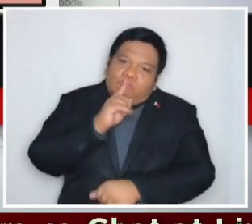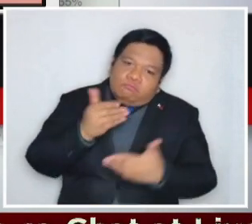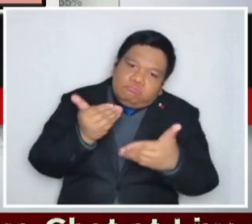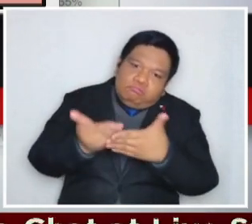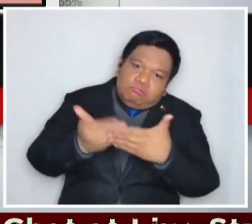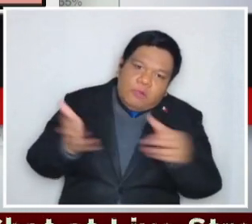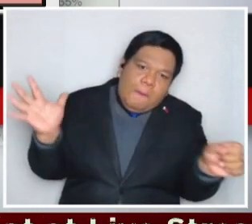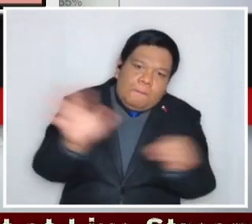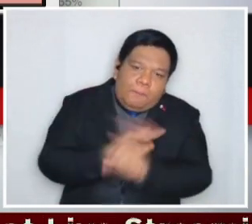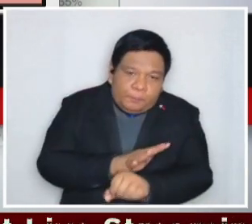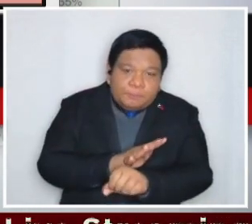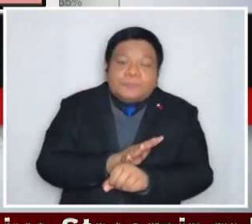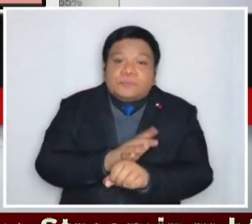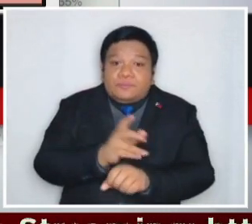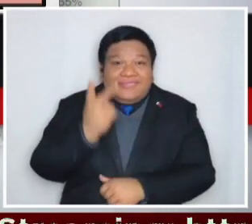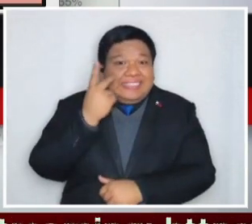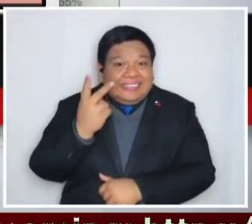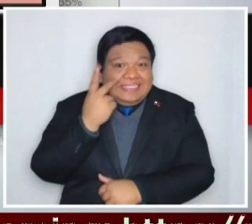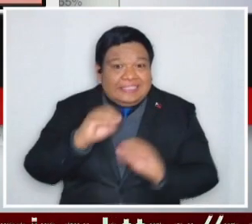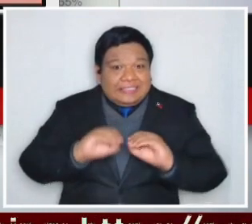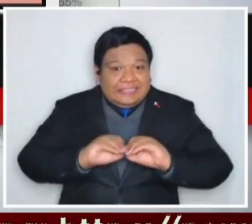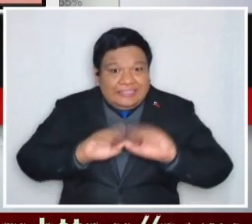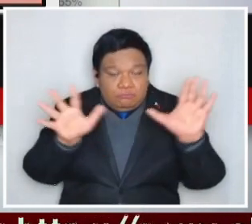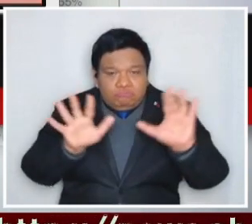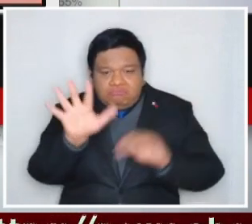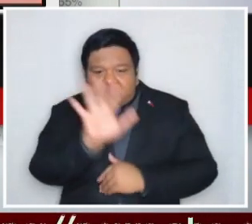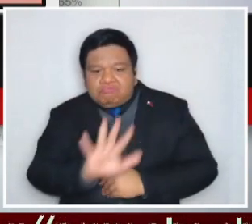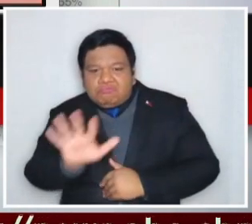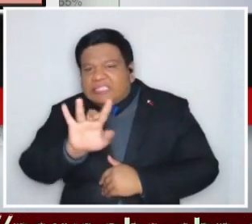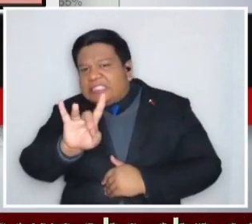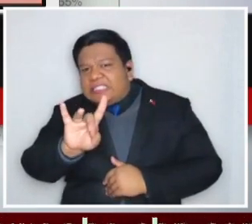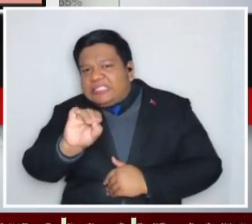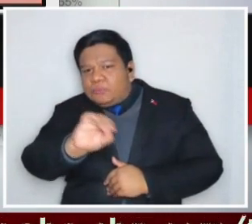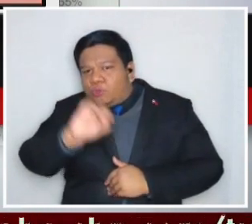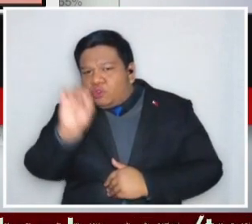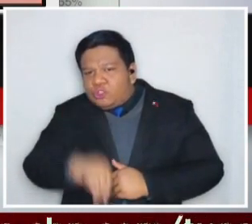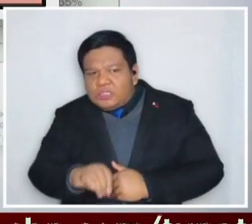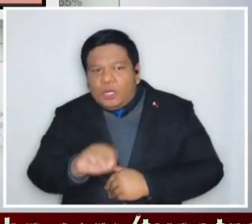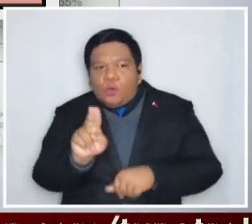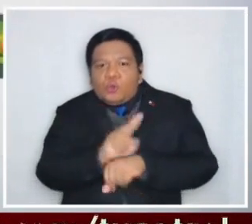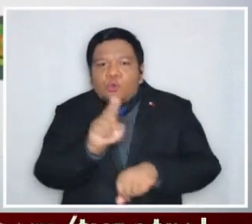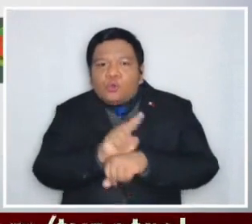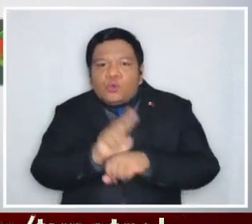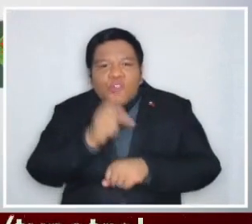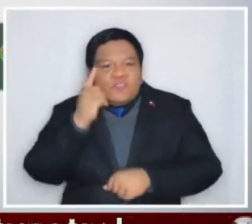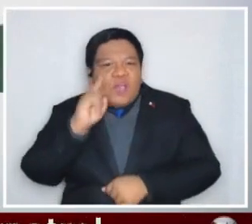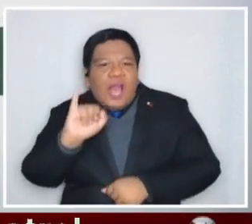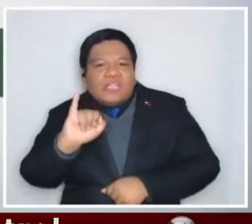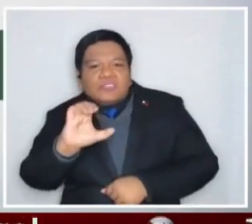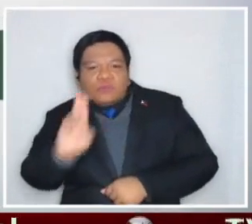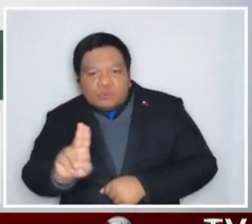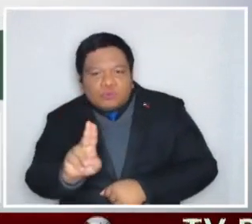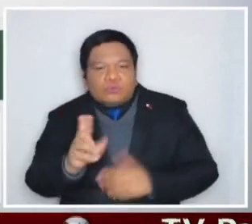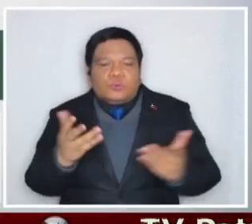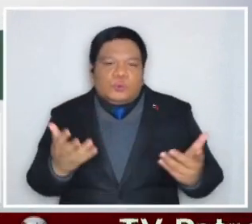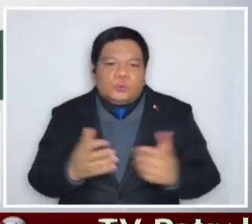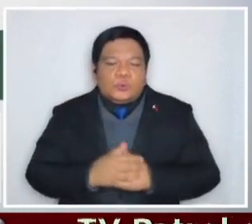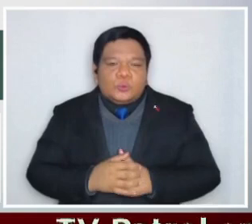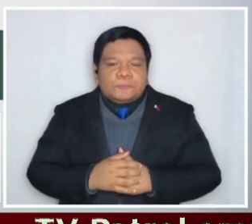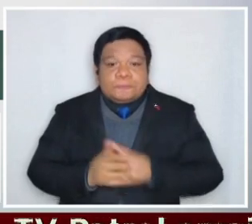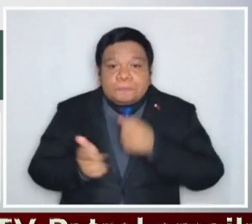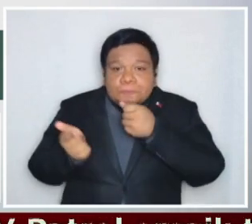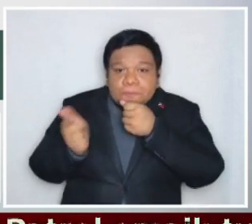makikita natin no, na humihigit 80% ang kanilang ICU utilization rate. Sa